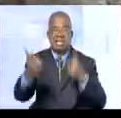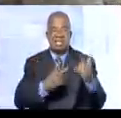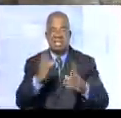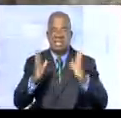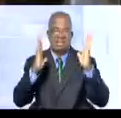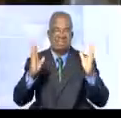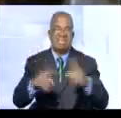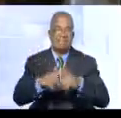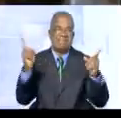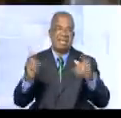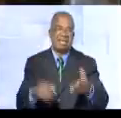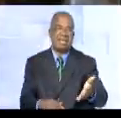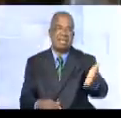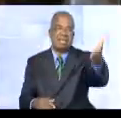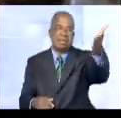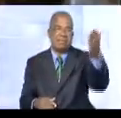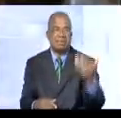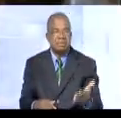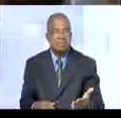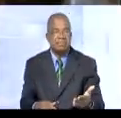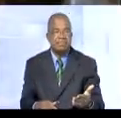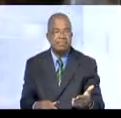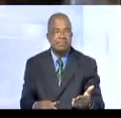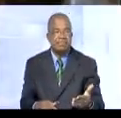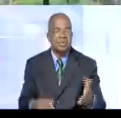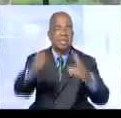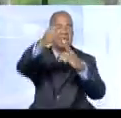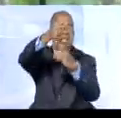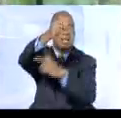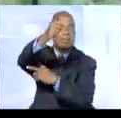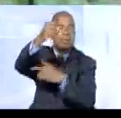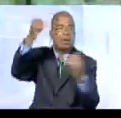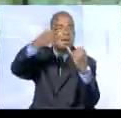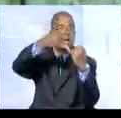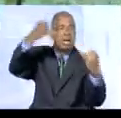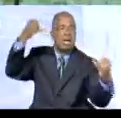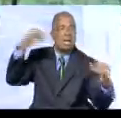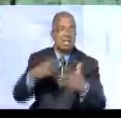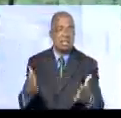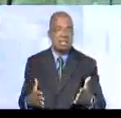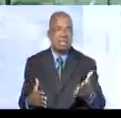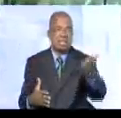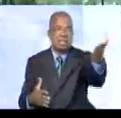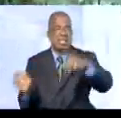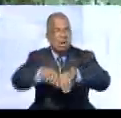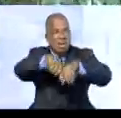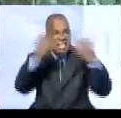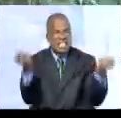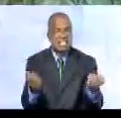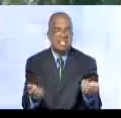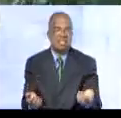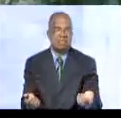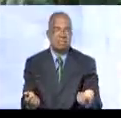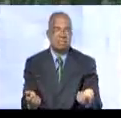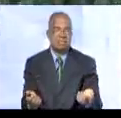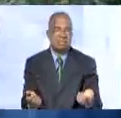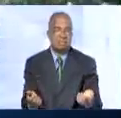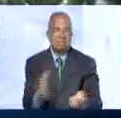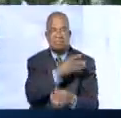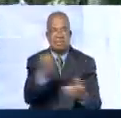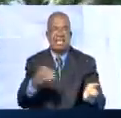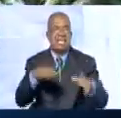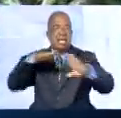d'entretenir l'espoir. Autre curiosité, le pont de Liane. Il n'existe plus. En lieu et place, l'ONUCI